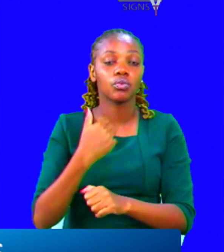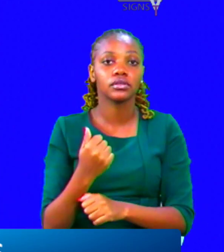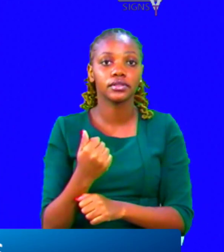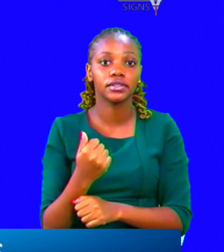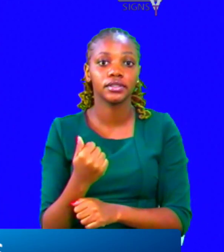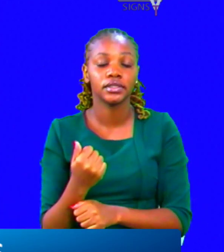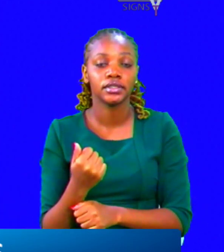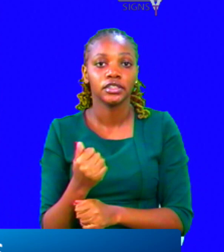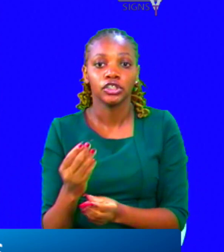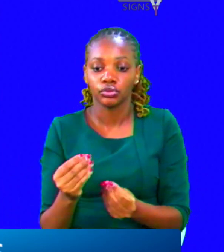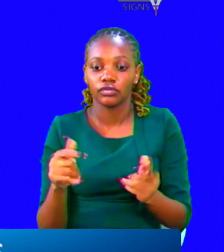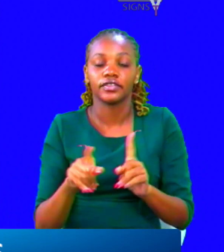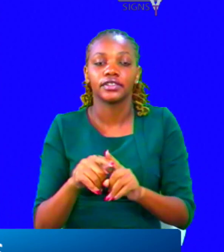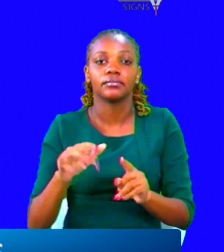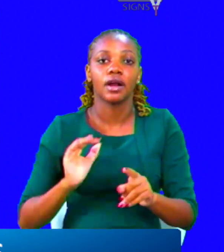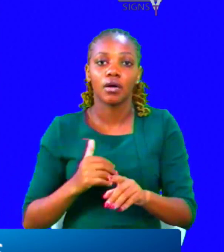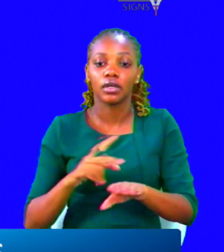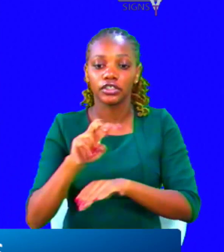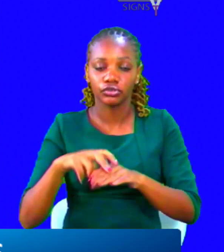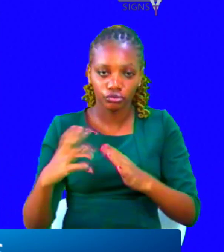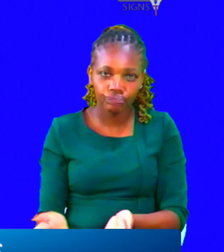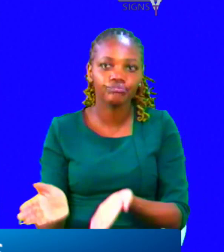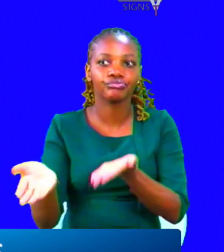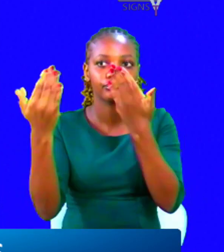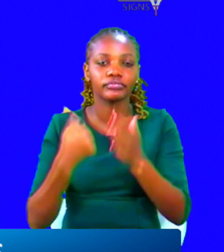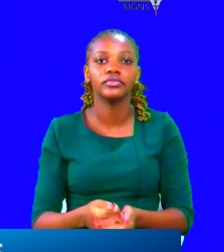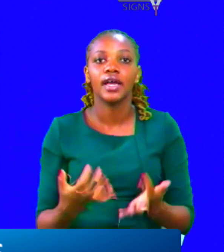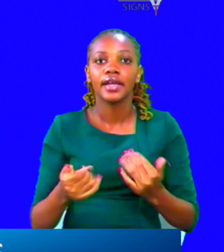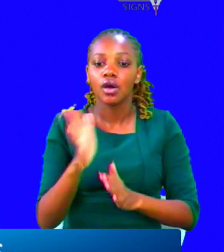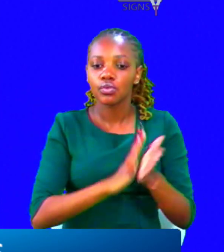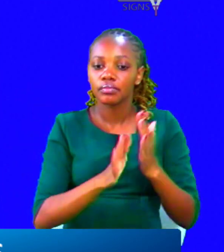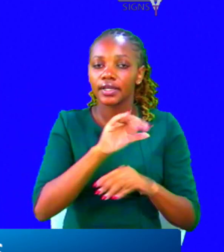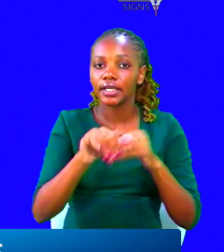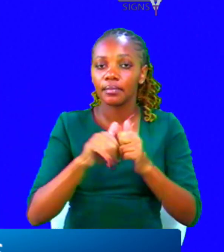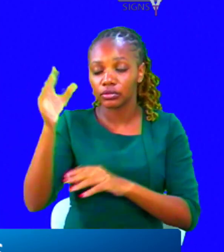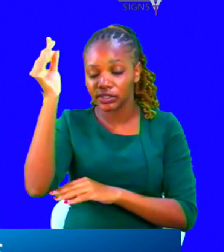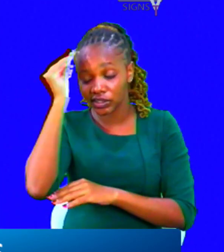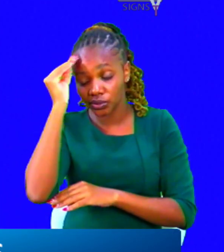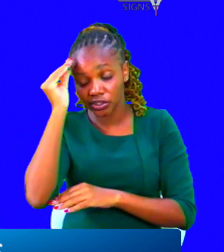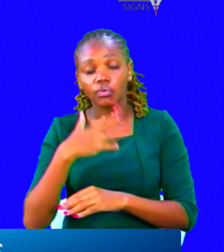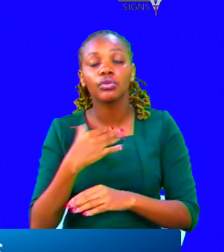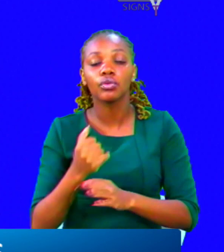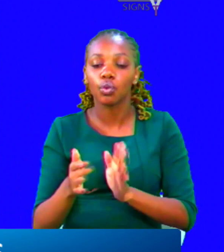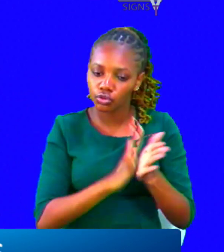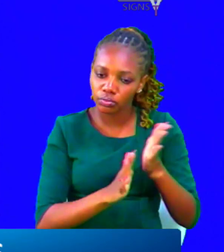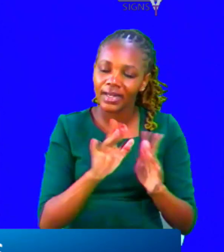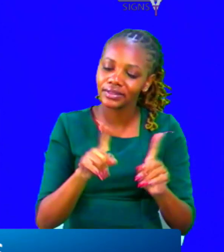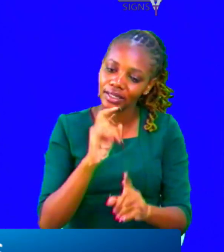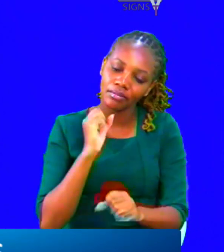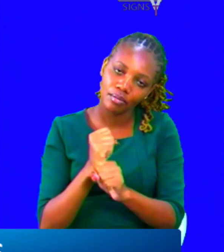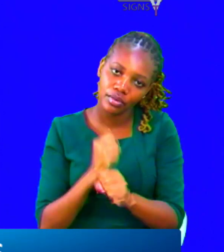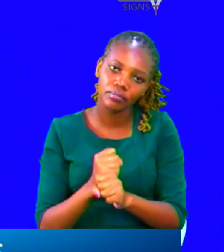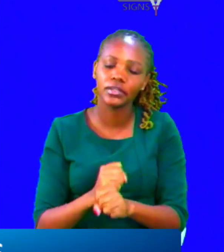tunataka tuondoe umaskini, tupeleke taifa letu la Kenya mbele. Vile tunapanga masomo ya watoto, vile tunataka